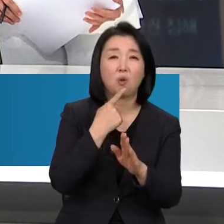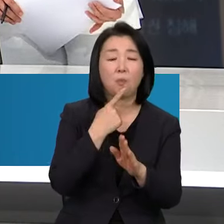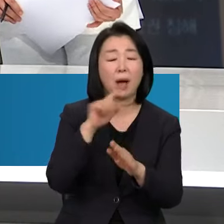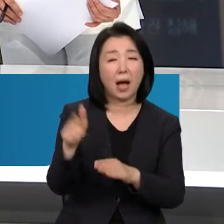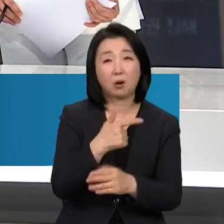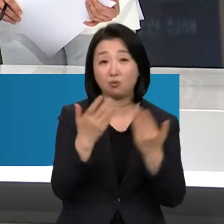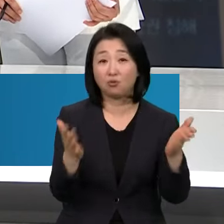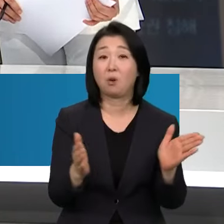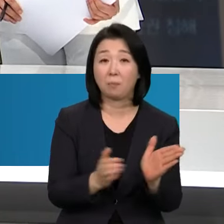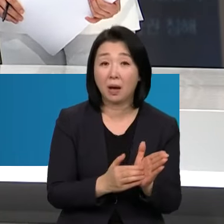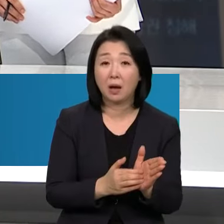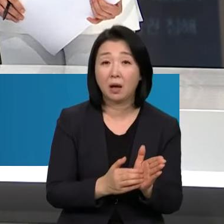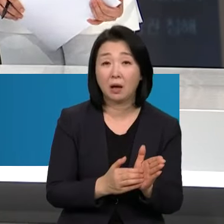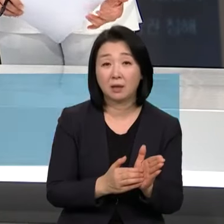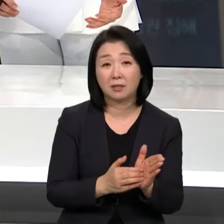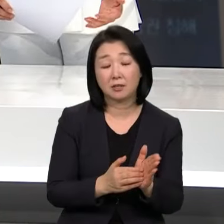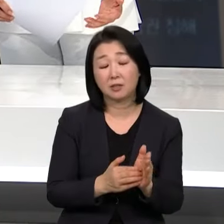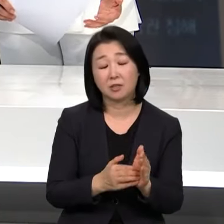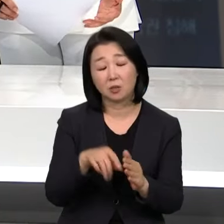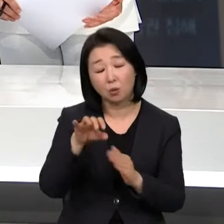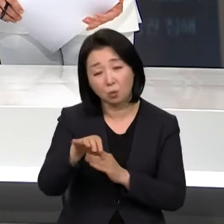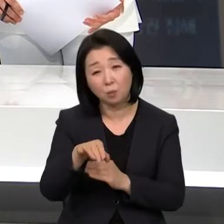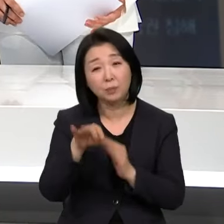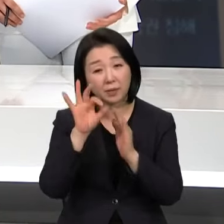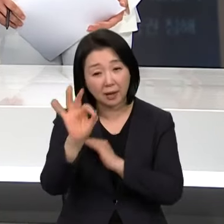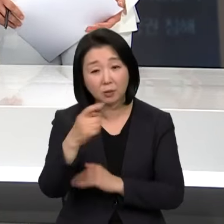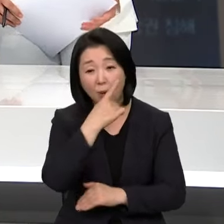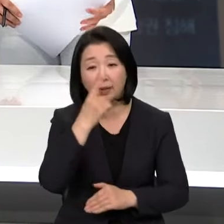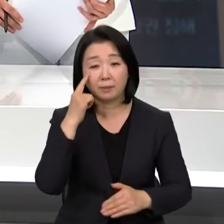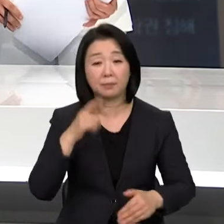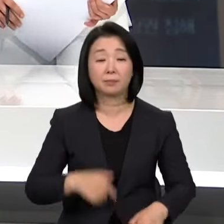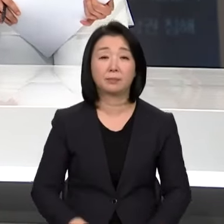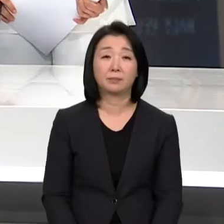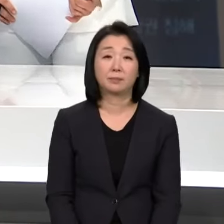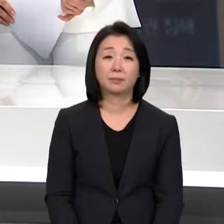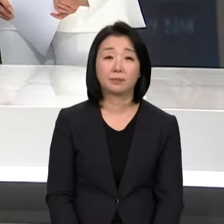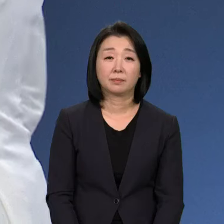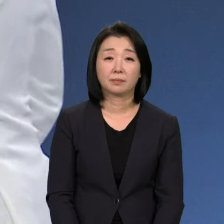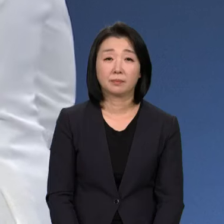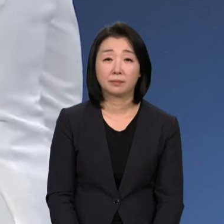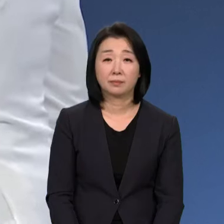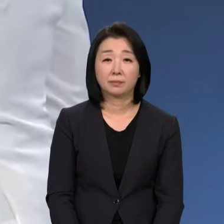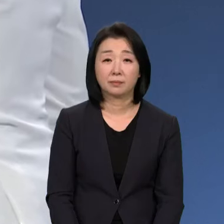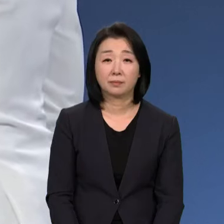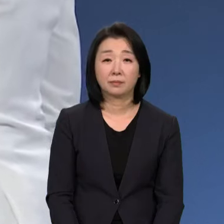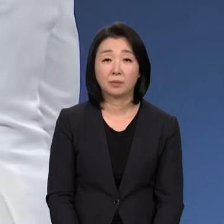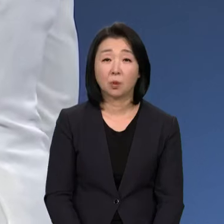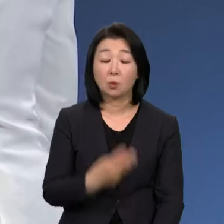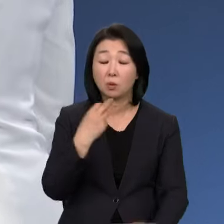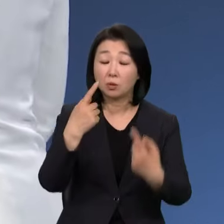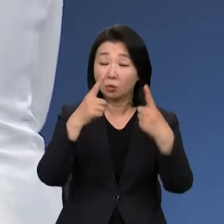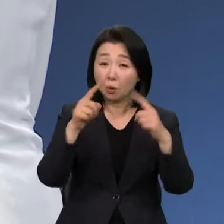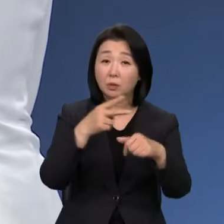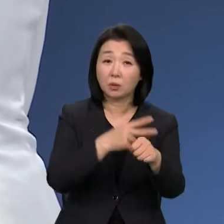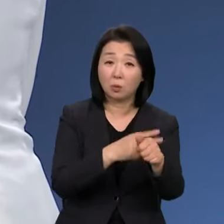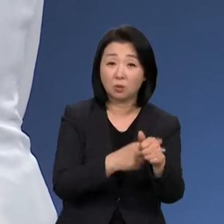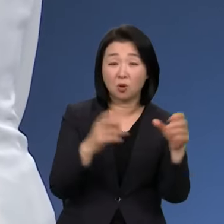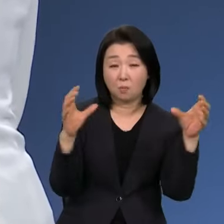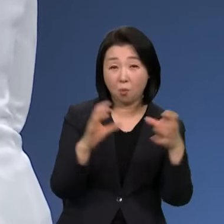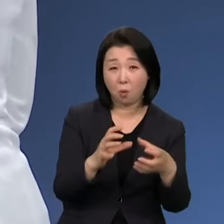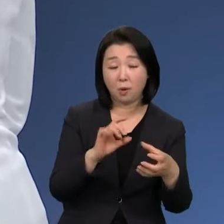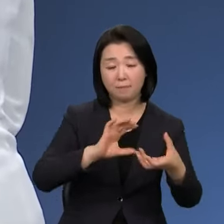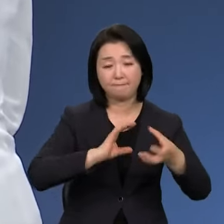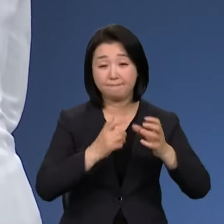이런 논의가 이루어진 현장으로 가보겠습니다. 황예린 기자가 서울대병원에 나가 있습니다. 자, 황 기자, 오늘 서울대 의대 교수들 모여서